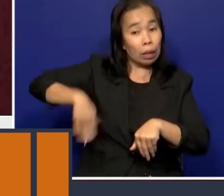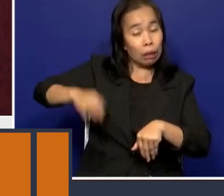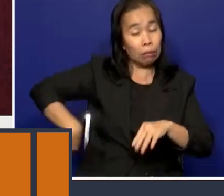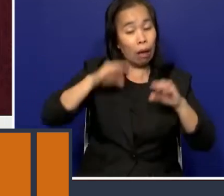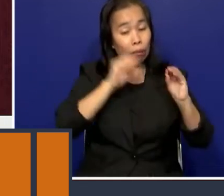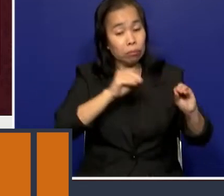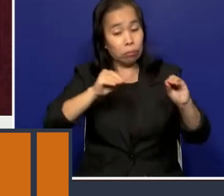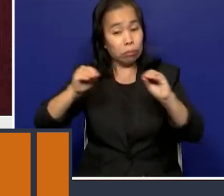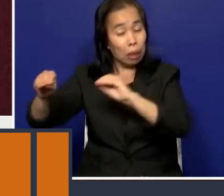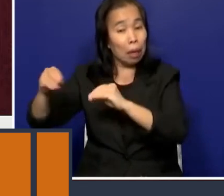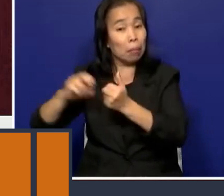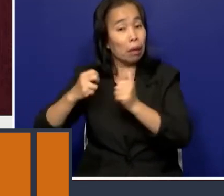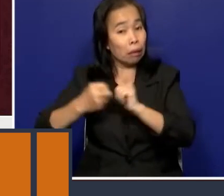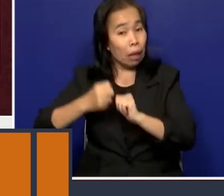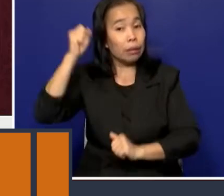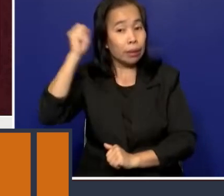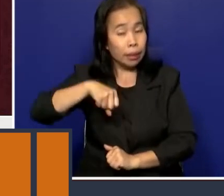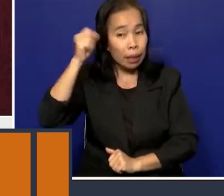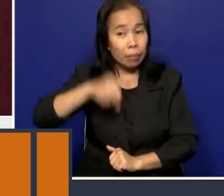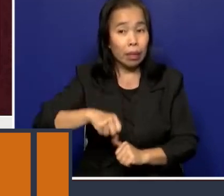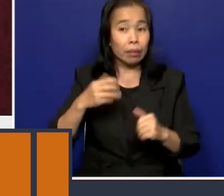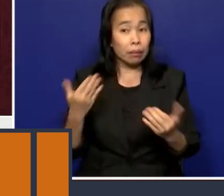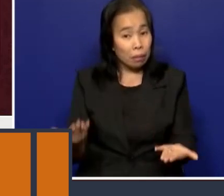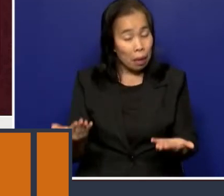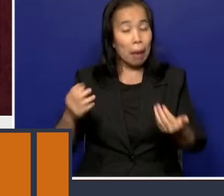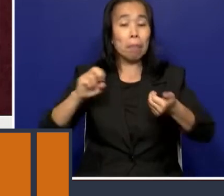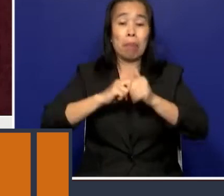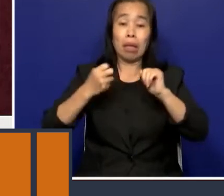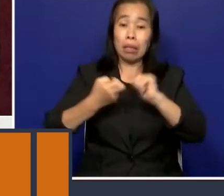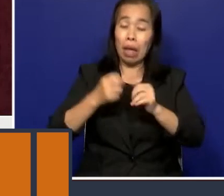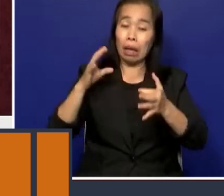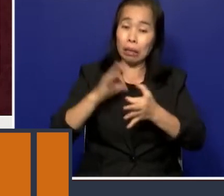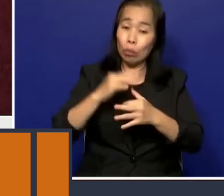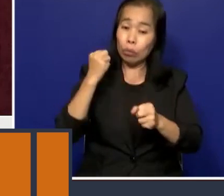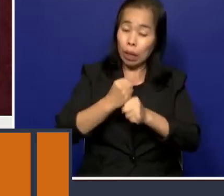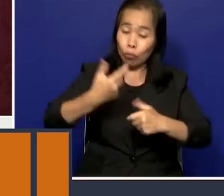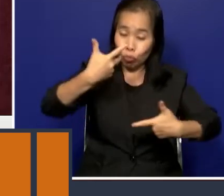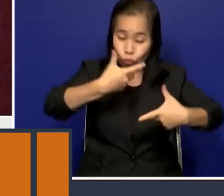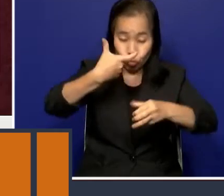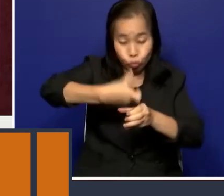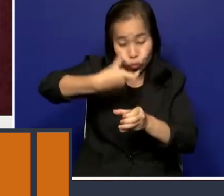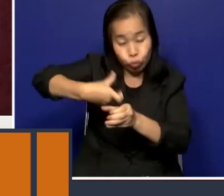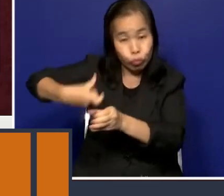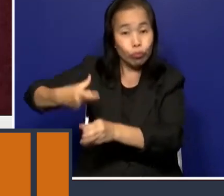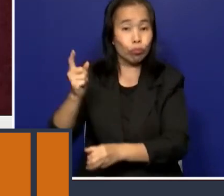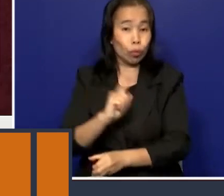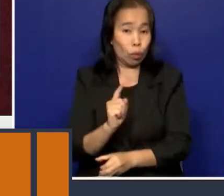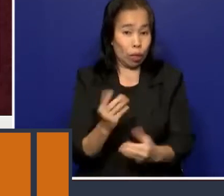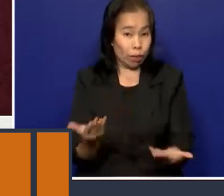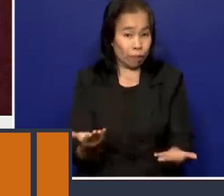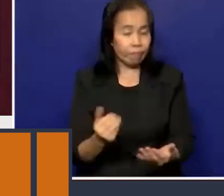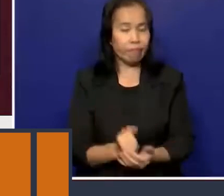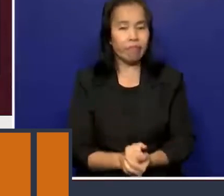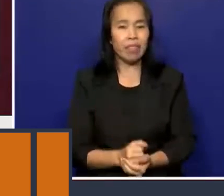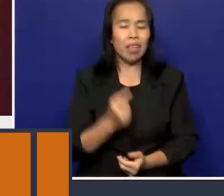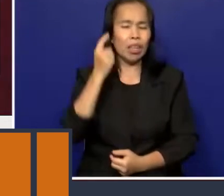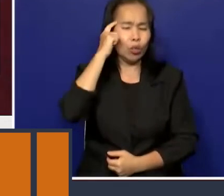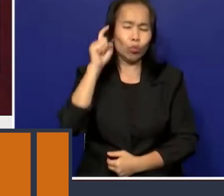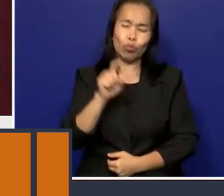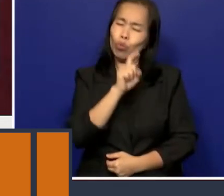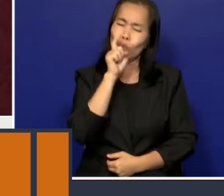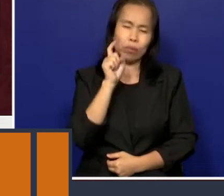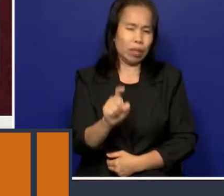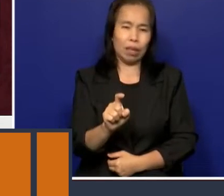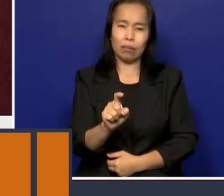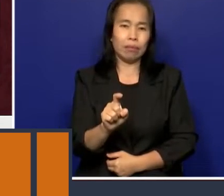จะไม่มีปญหาใดๆเลยระหวางกผิไม่มีปัญหาใดๆเลยในการสงมอบที่น่าสงสยครัท่ปทานคร